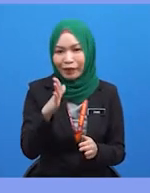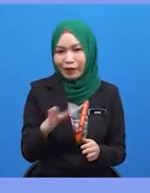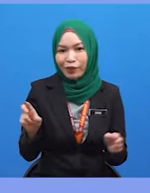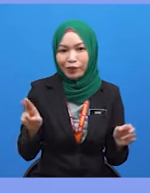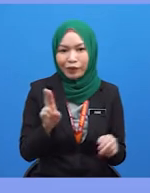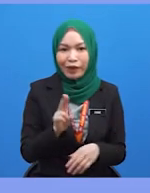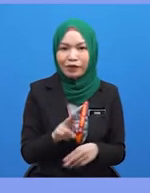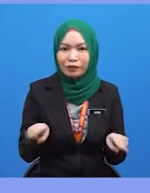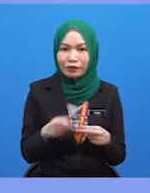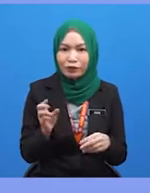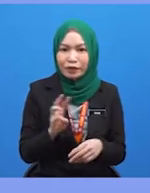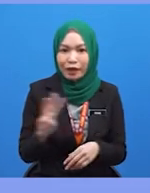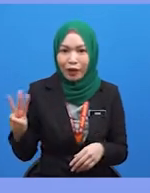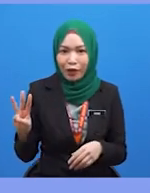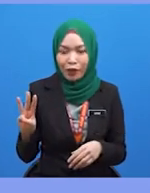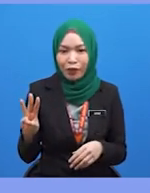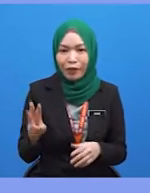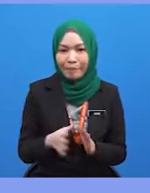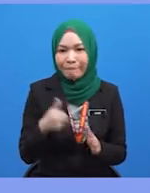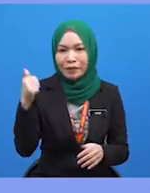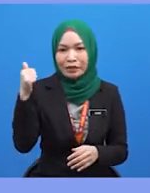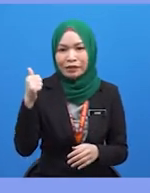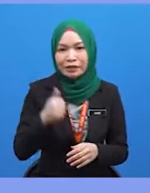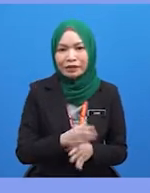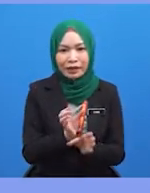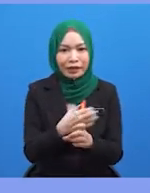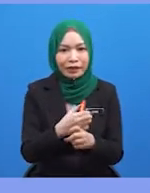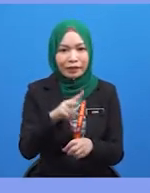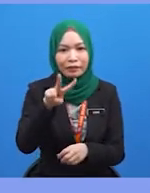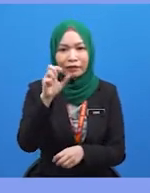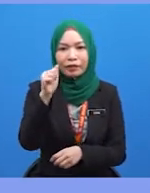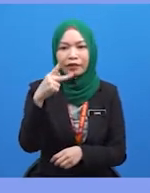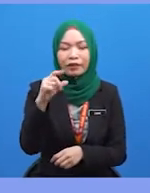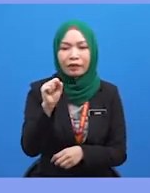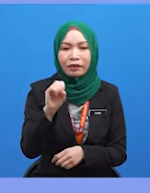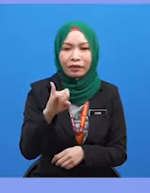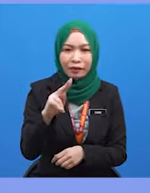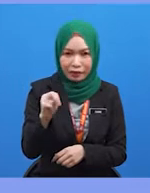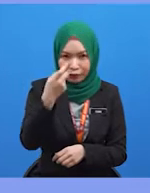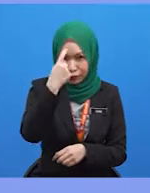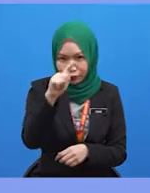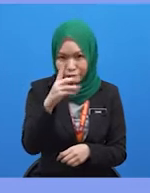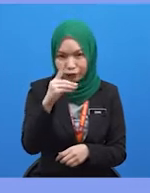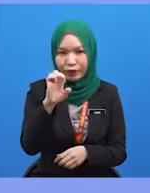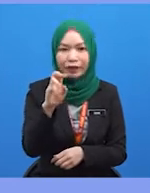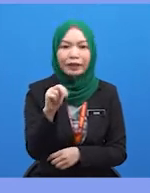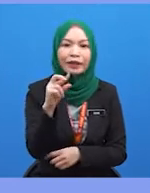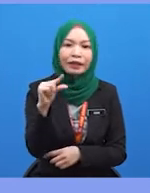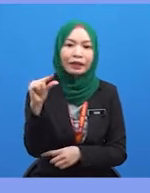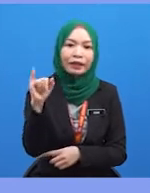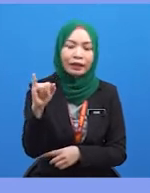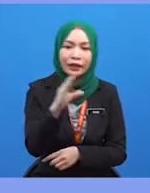seseorang usahawan berjaya mencipta vaksin untuk demam denggi